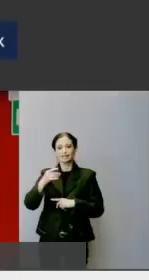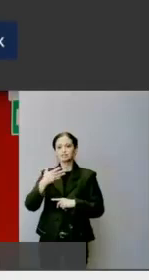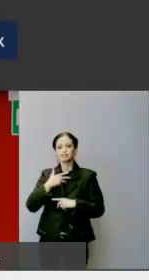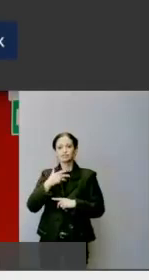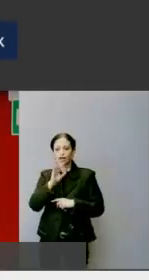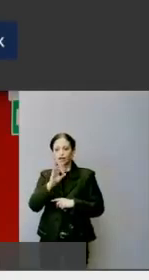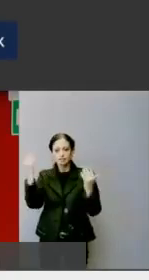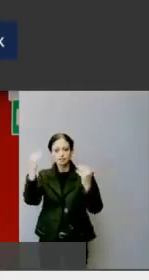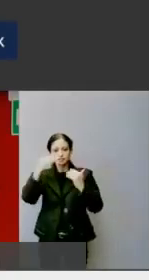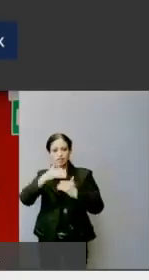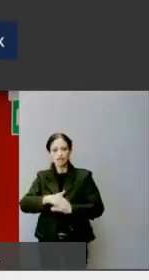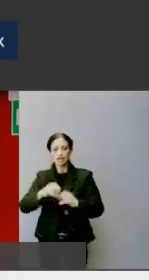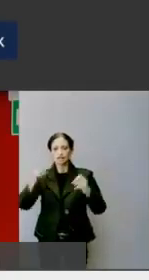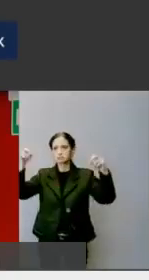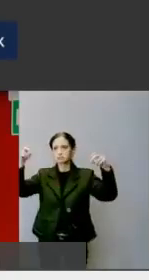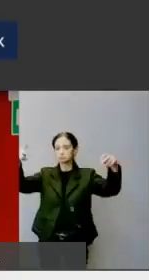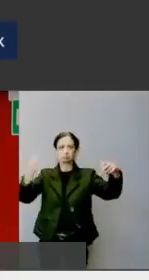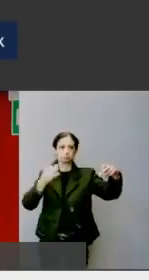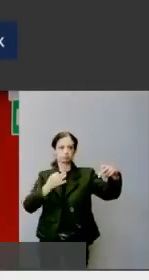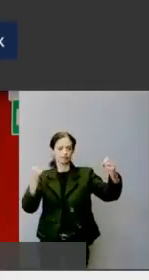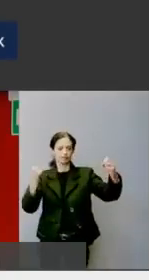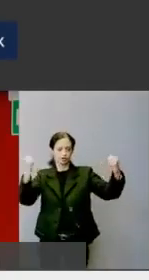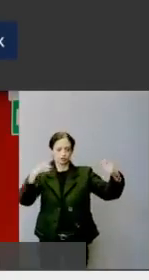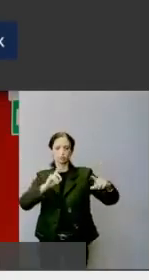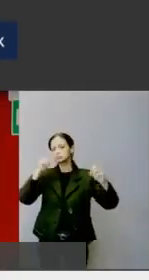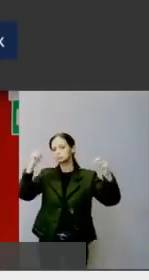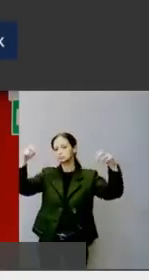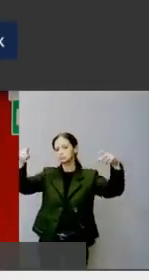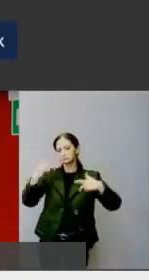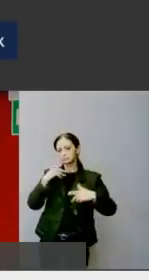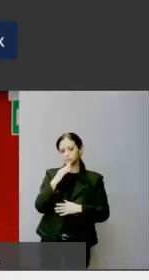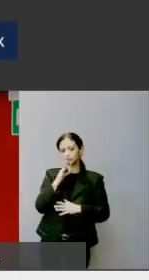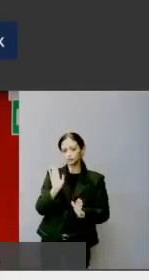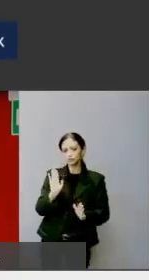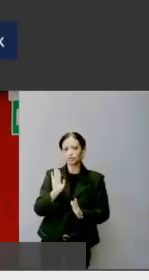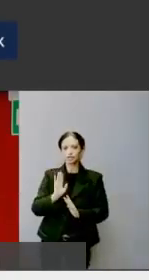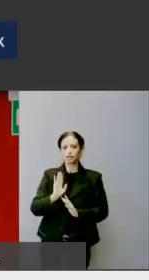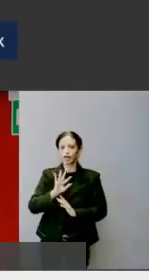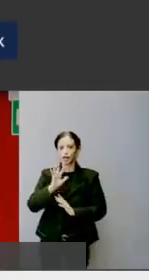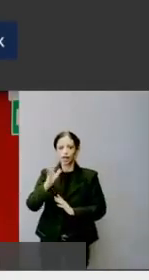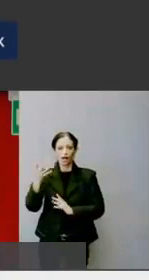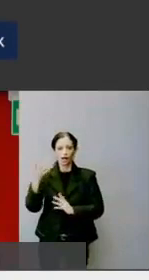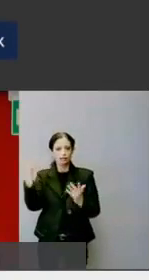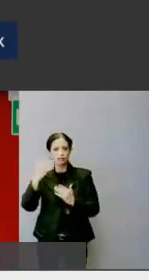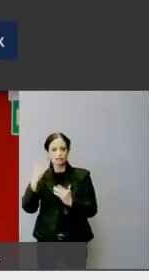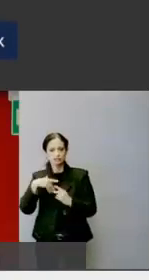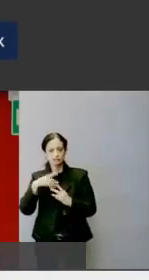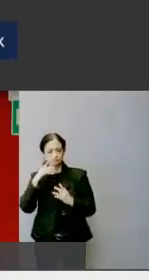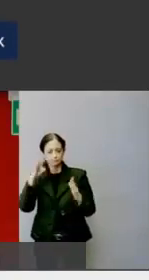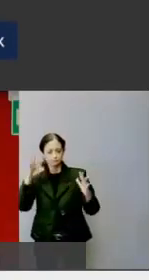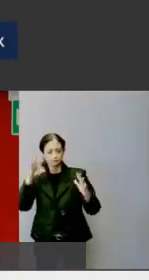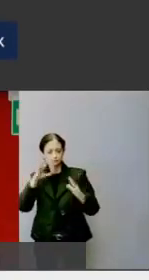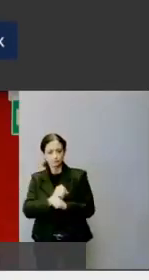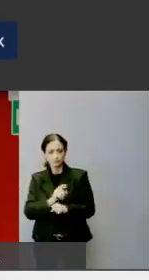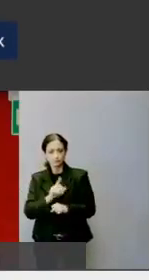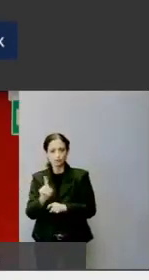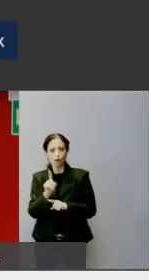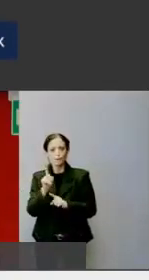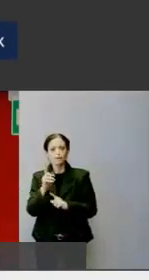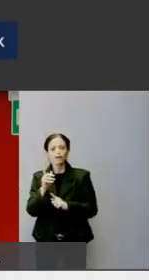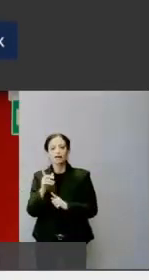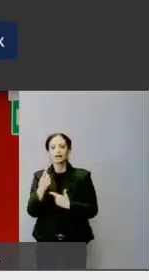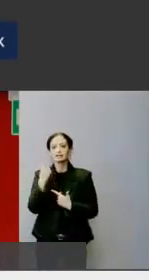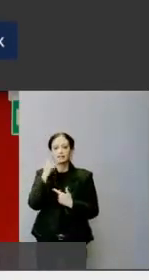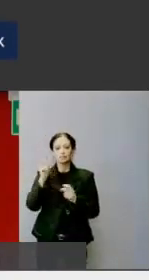è giusta non dico forte altri prometti che invece non si vede niente come se ci fosse un abbassamento della tensione